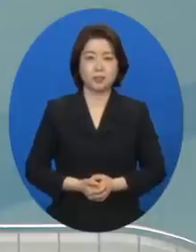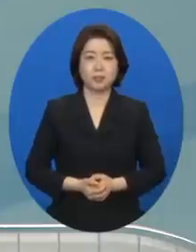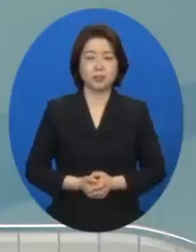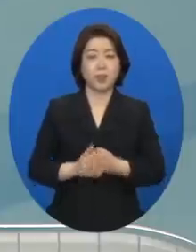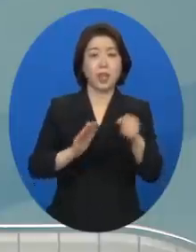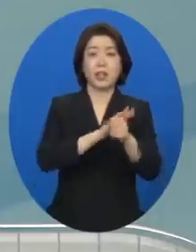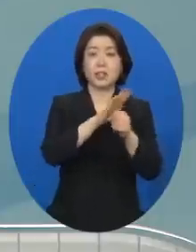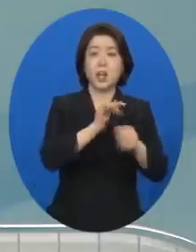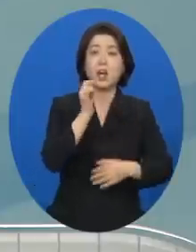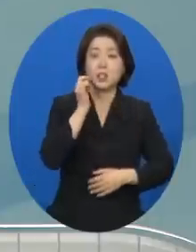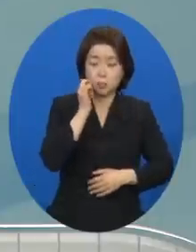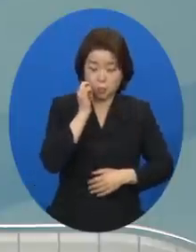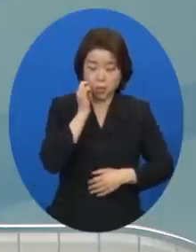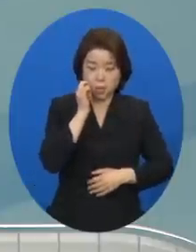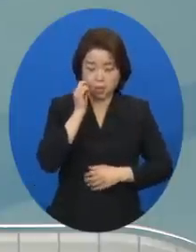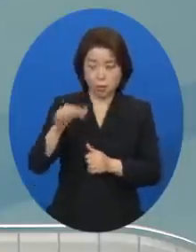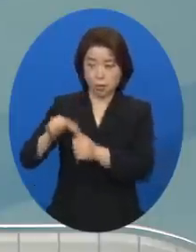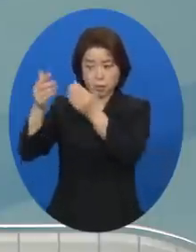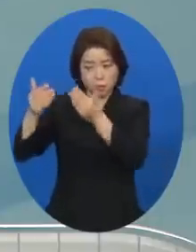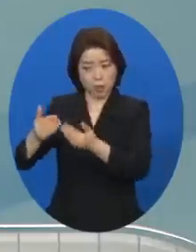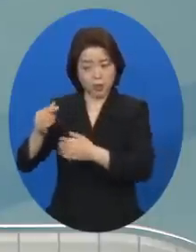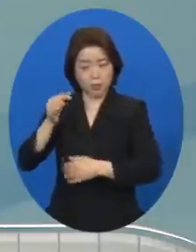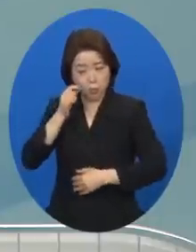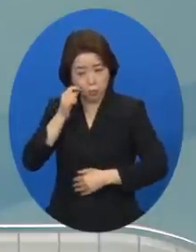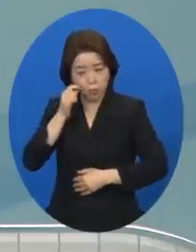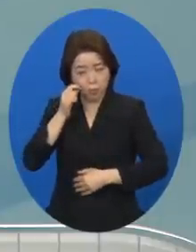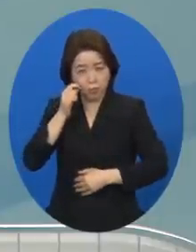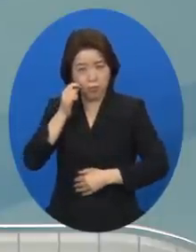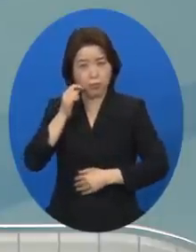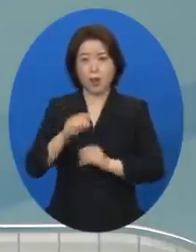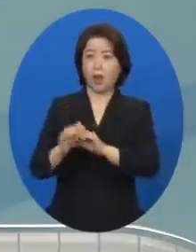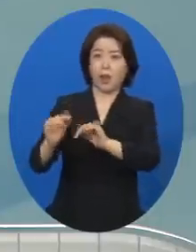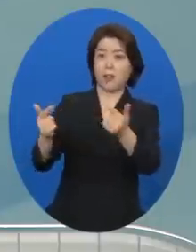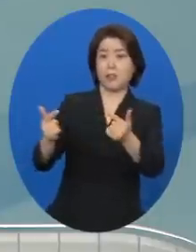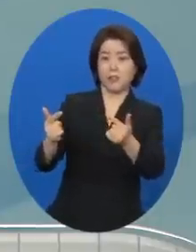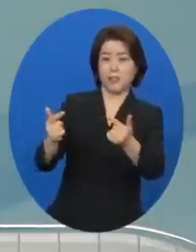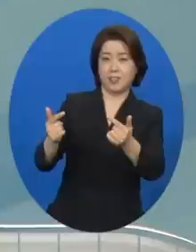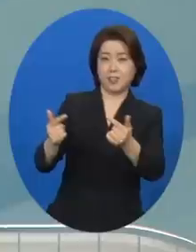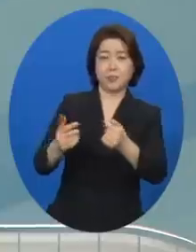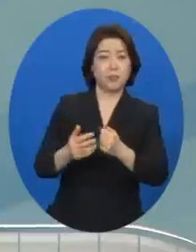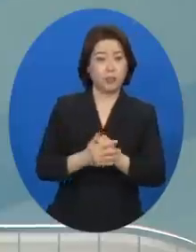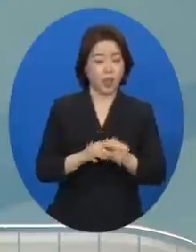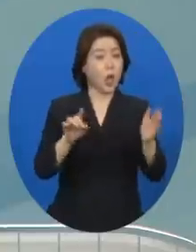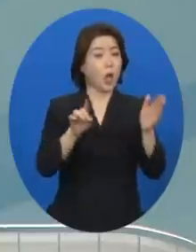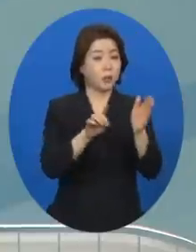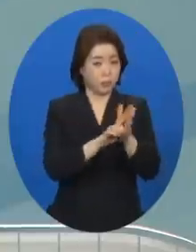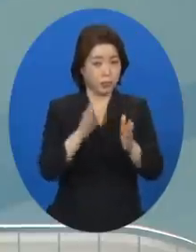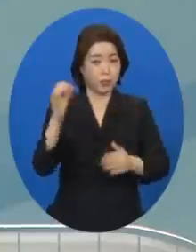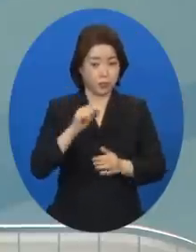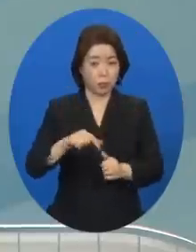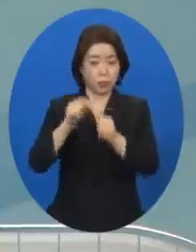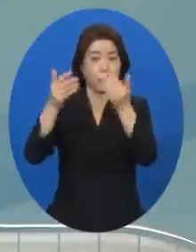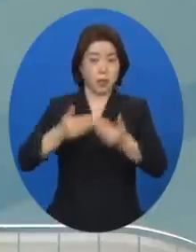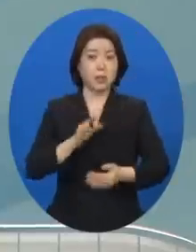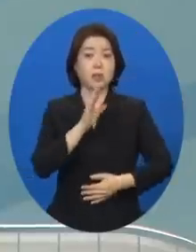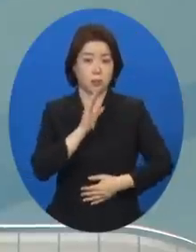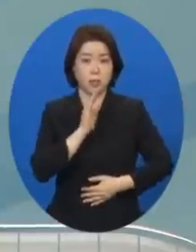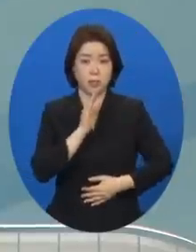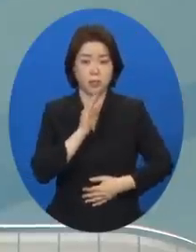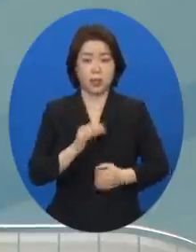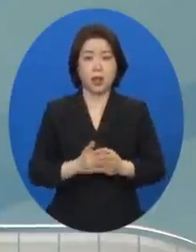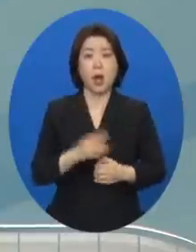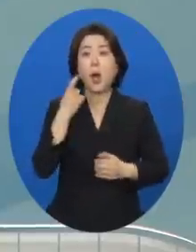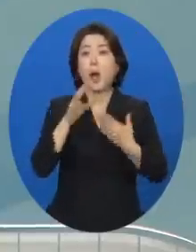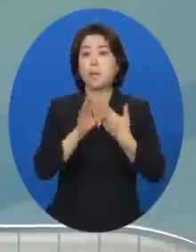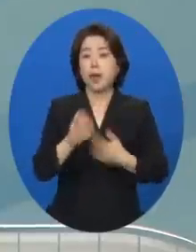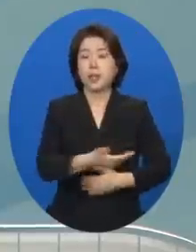사랑하지 못하면 구원받지 못하는 건가 아닙니다 믿음으로 구원받아 요 만약에